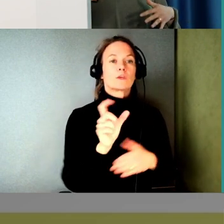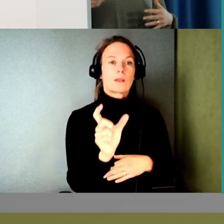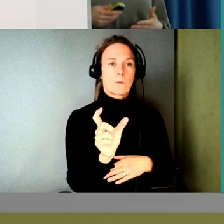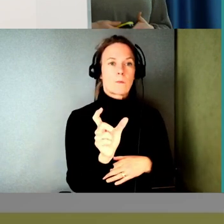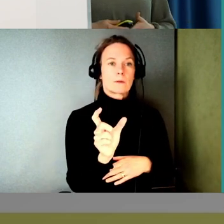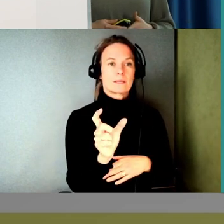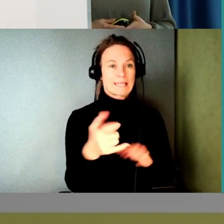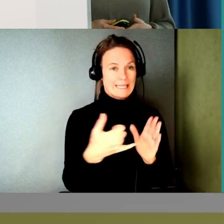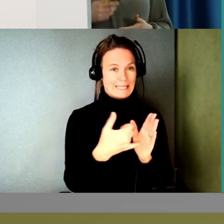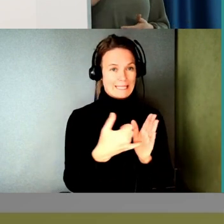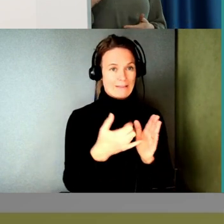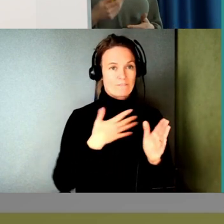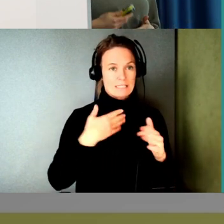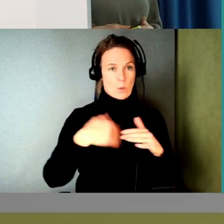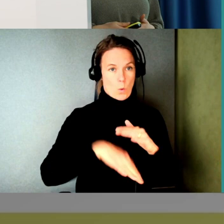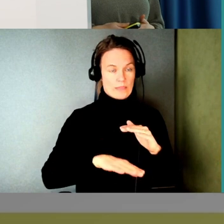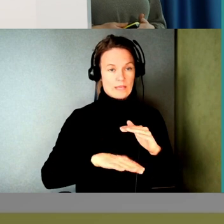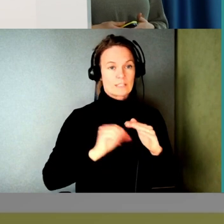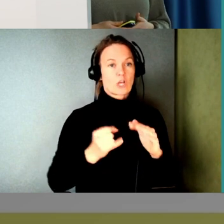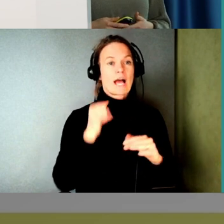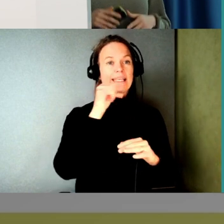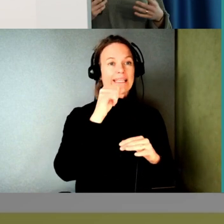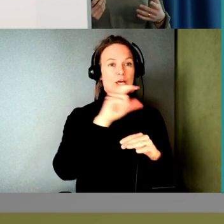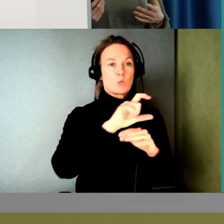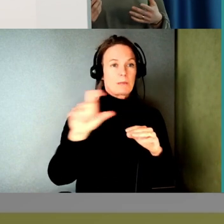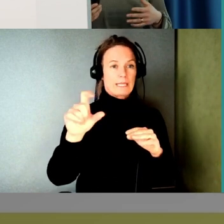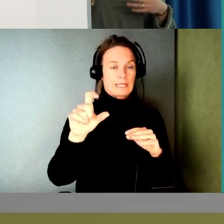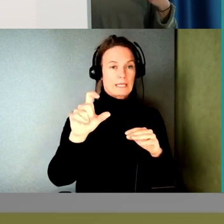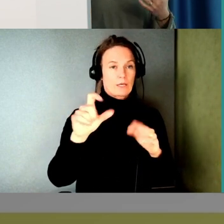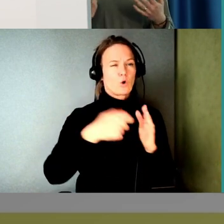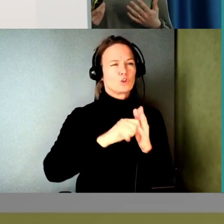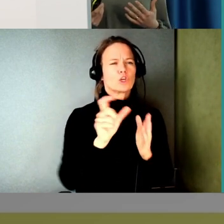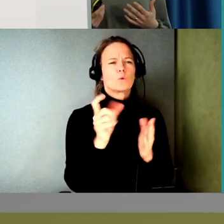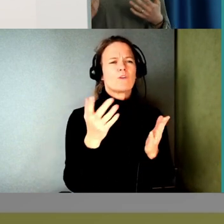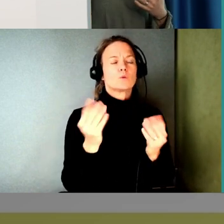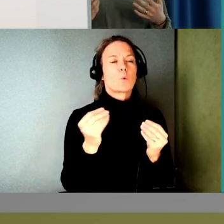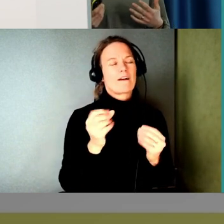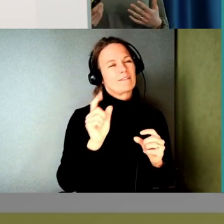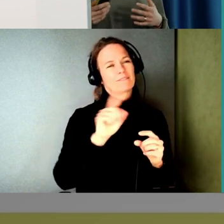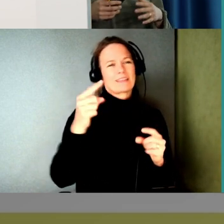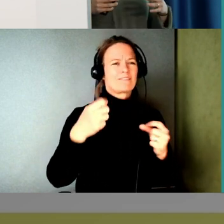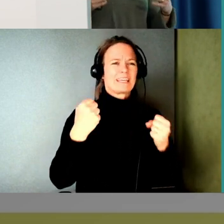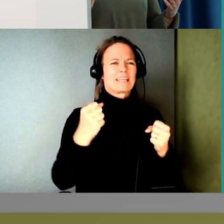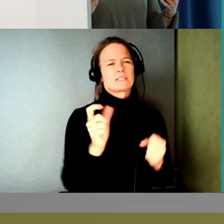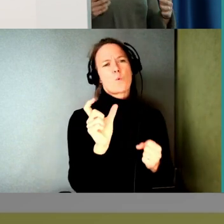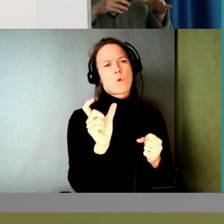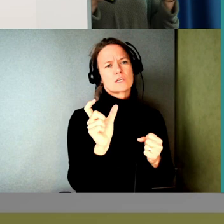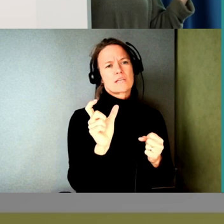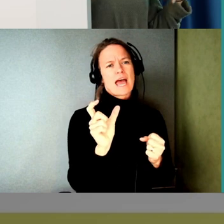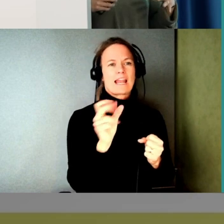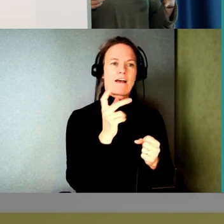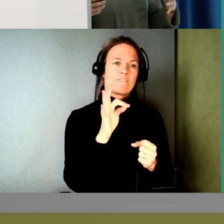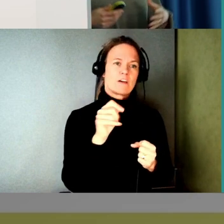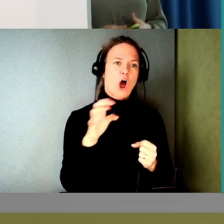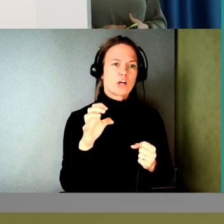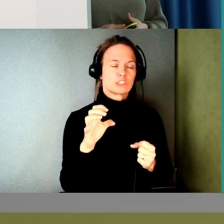innehållet som finns under ska finnas med i rubriken och med nyckelord menar jag det viktigaste ordet eh eller frasen